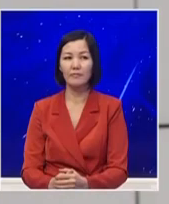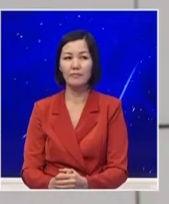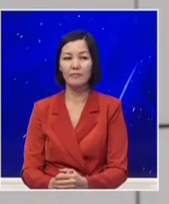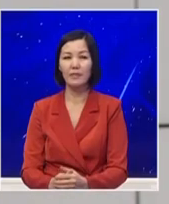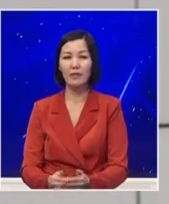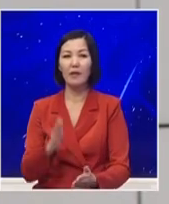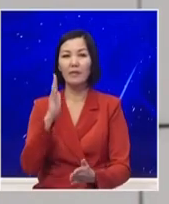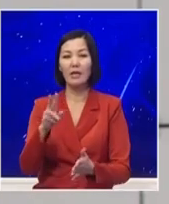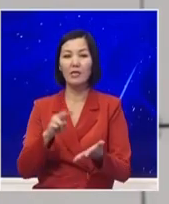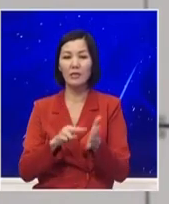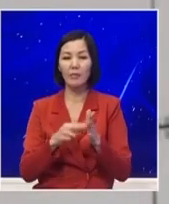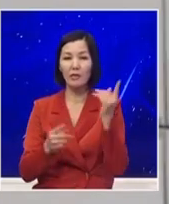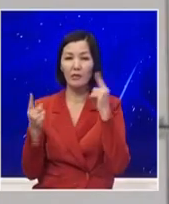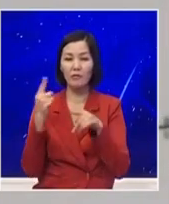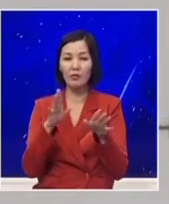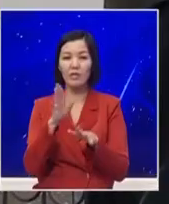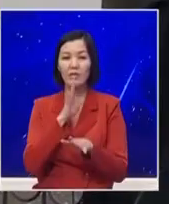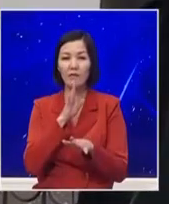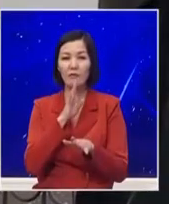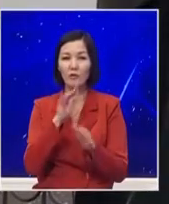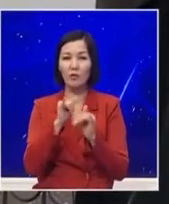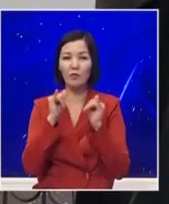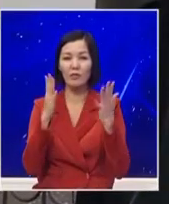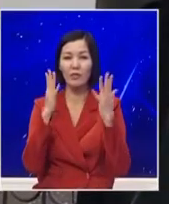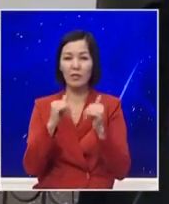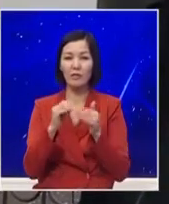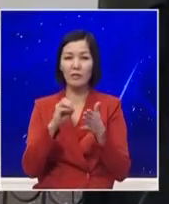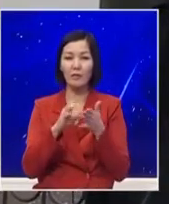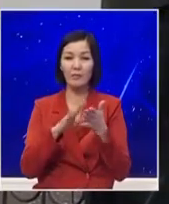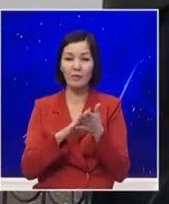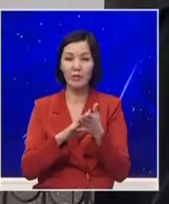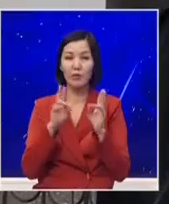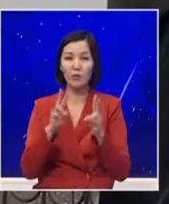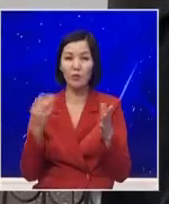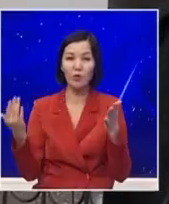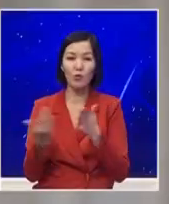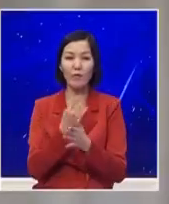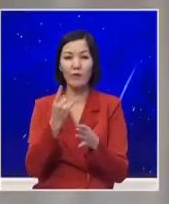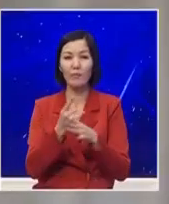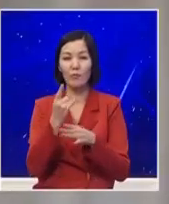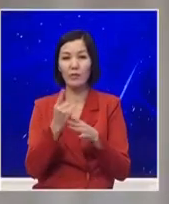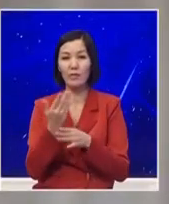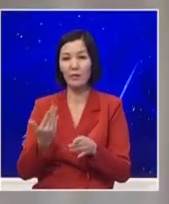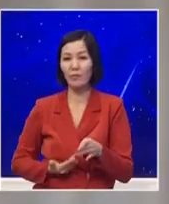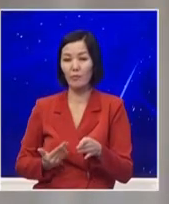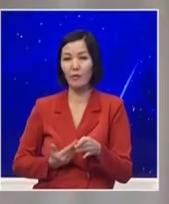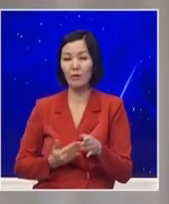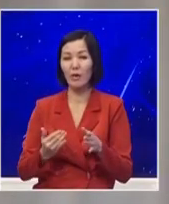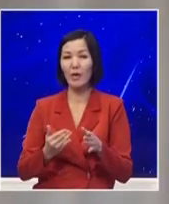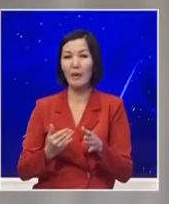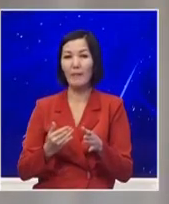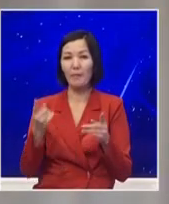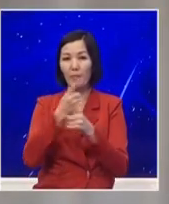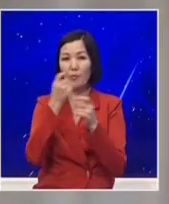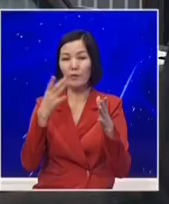В дальнейших планах творческой девушки не только увеличение количества подписок, но и новые юмористические публикации. Правда, какими они будут,